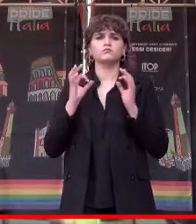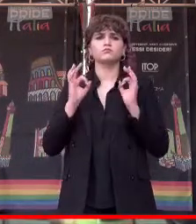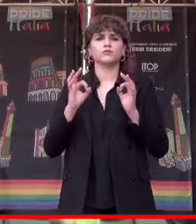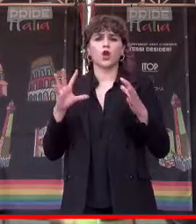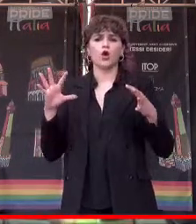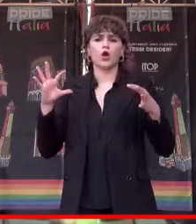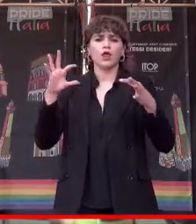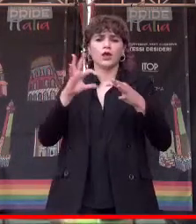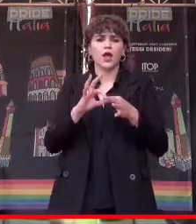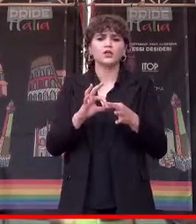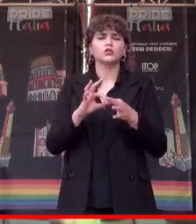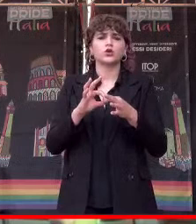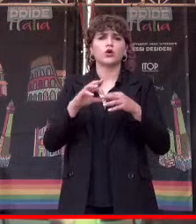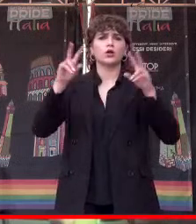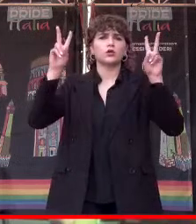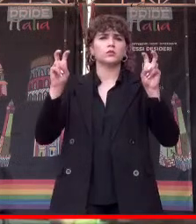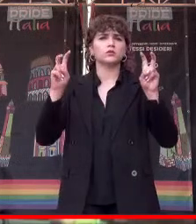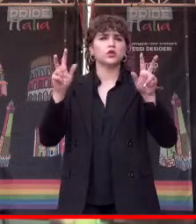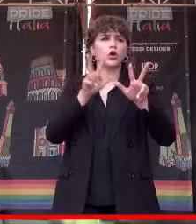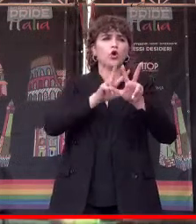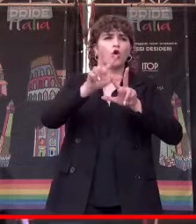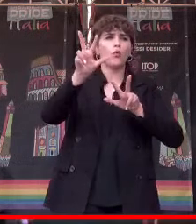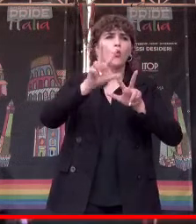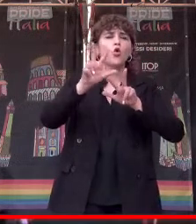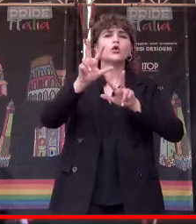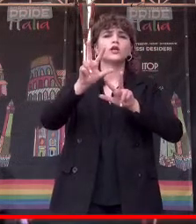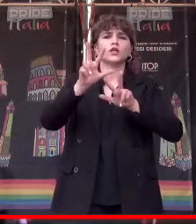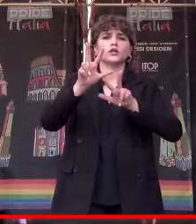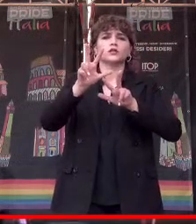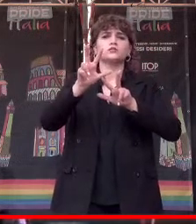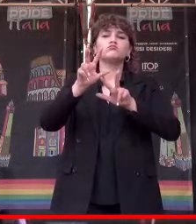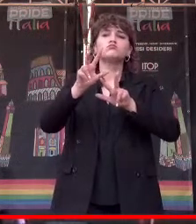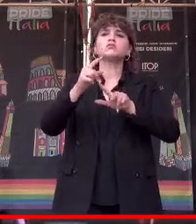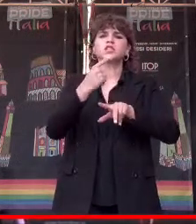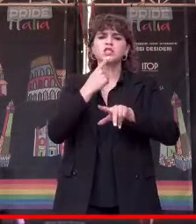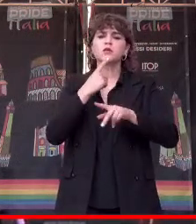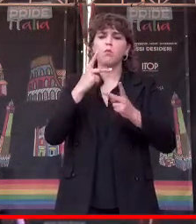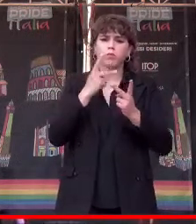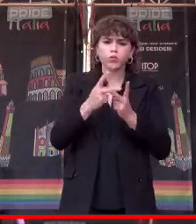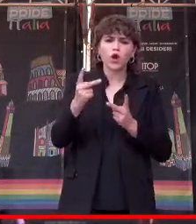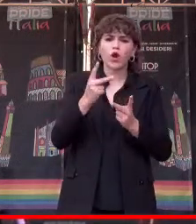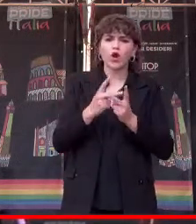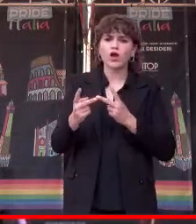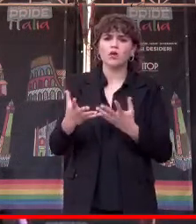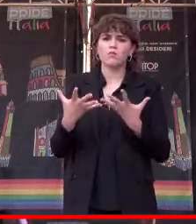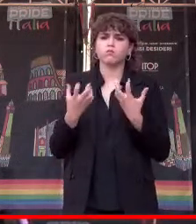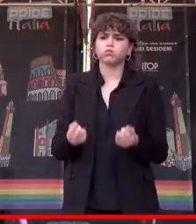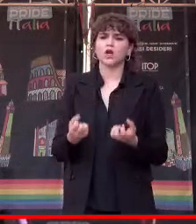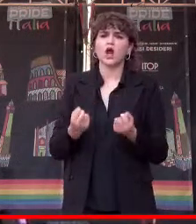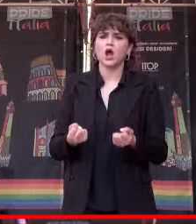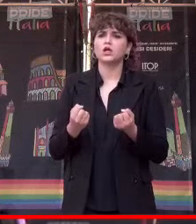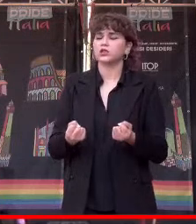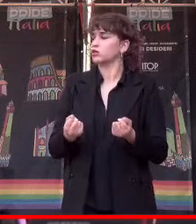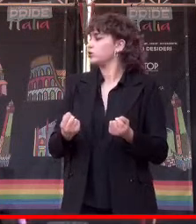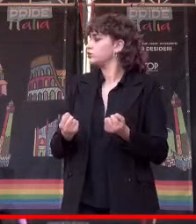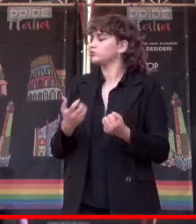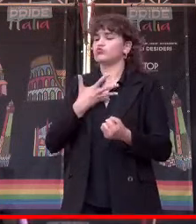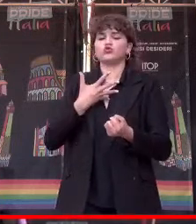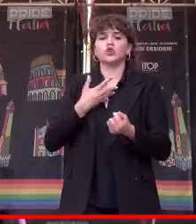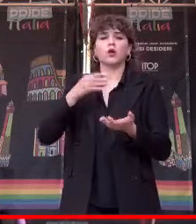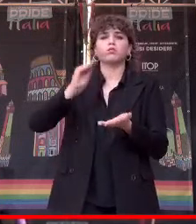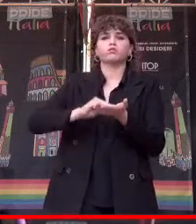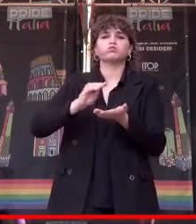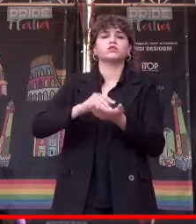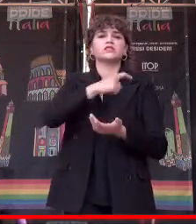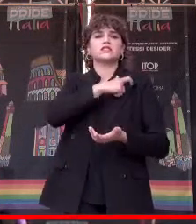di comuni che non sono virtuosi, abbiamo dei comuni che invece ci provano, che lo stanno facendo. Abbiamo qui il sindaco di Monterotondo, Riccardo